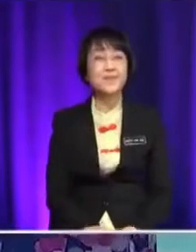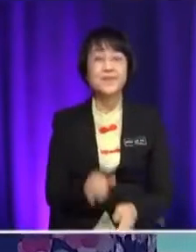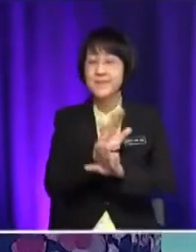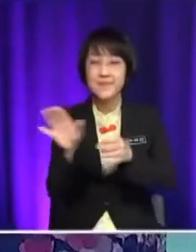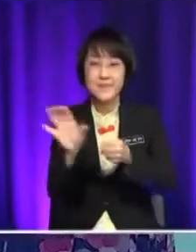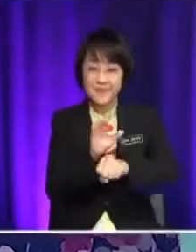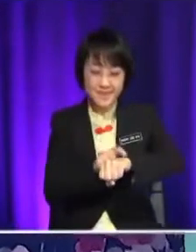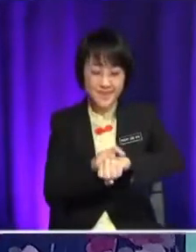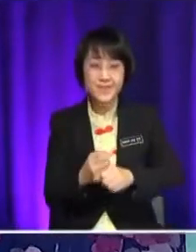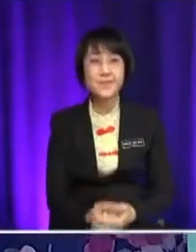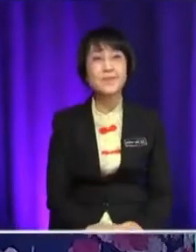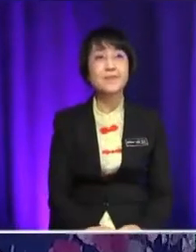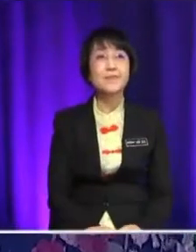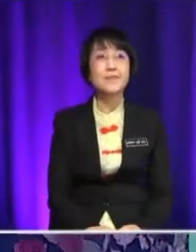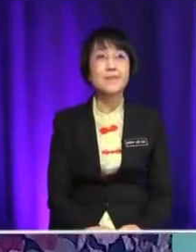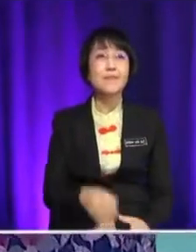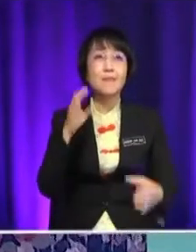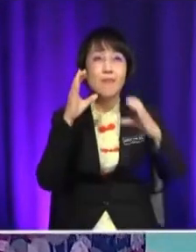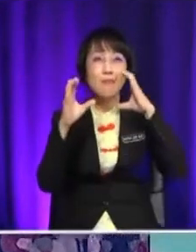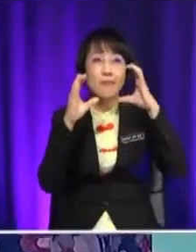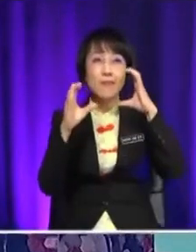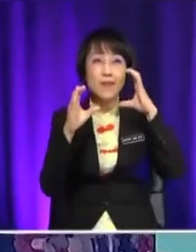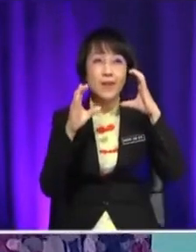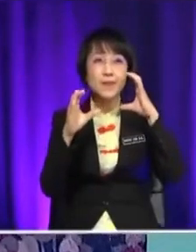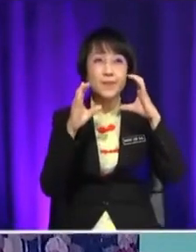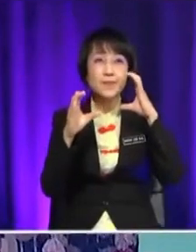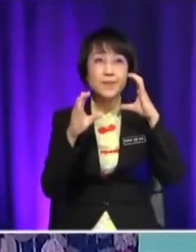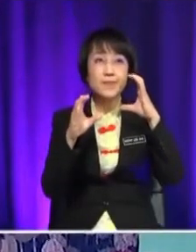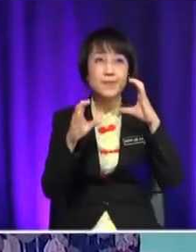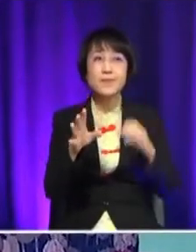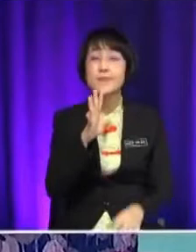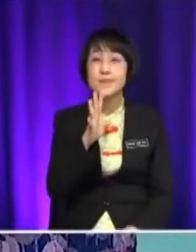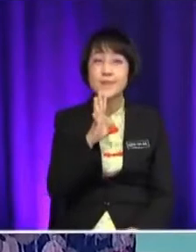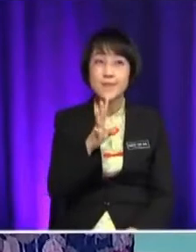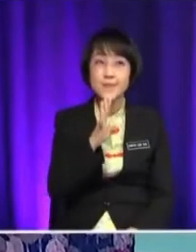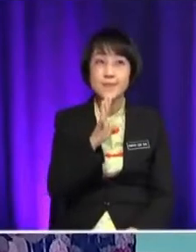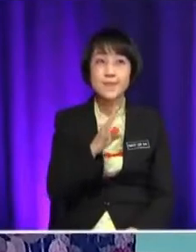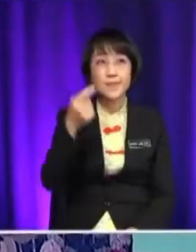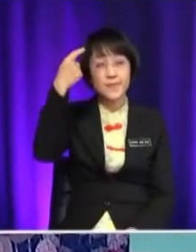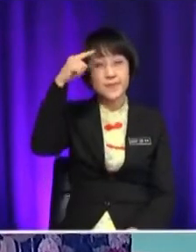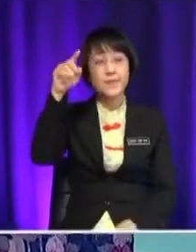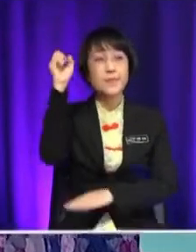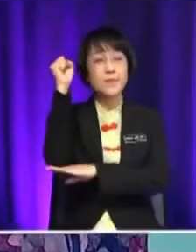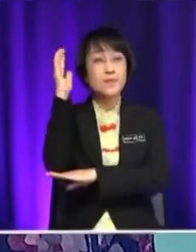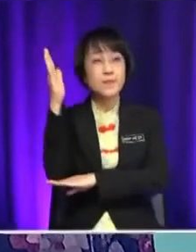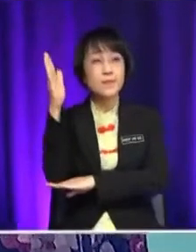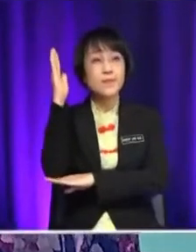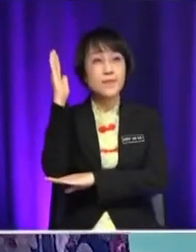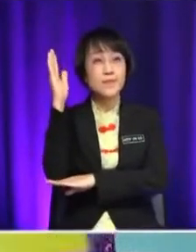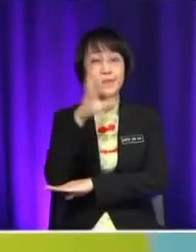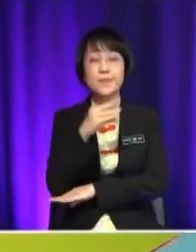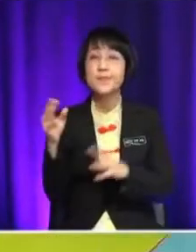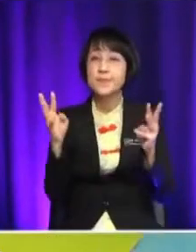penilaian komunikasi lisan, maknanya ada 3 perkara tadi yang kita dah laksanakan untuk syarahan, ceramah dan juga